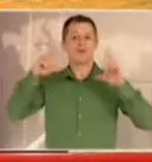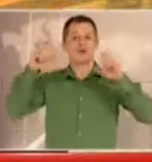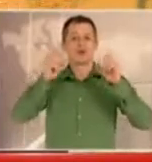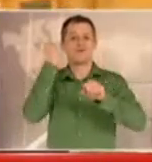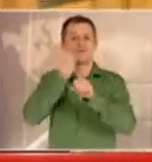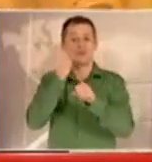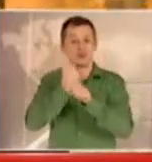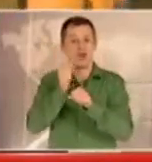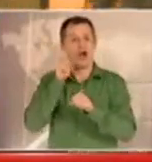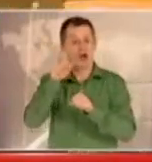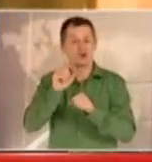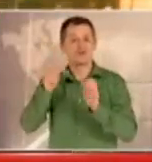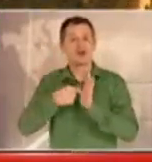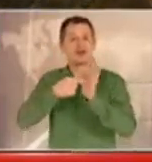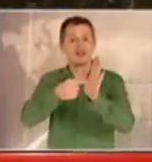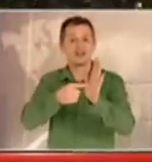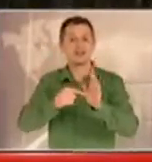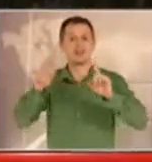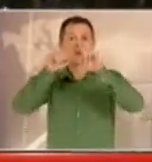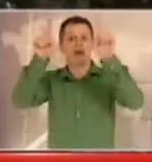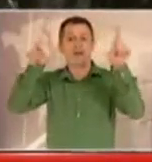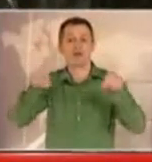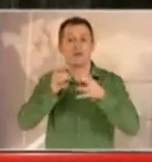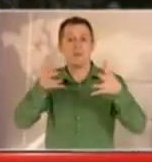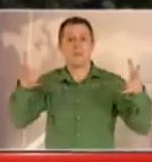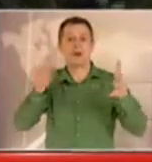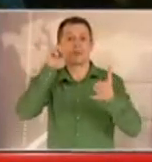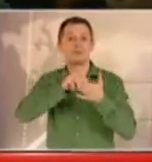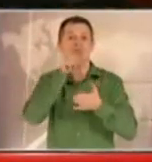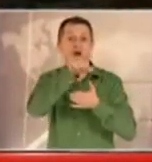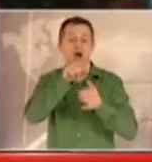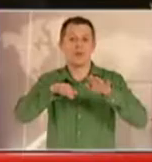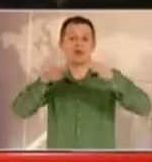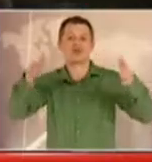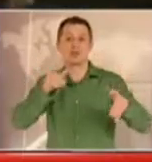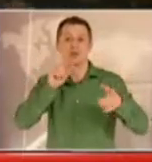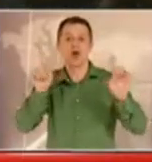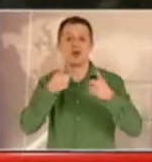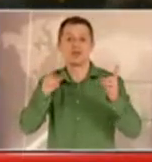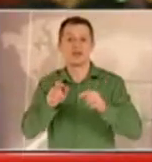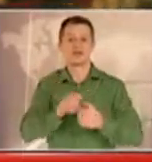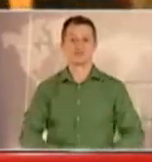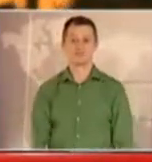făcut și care au fost proiectate pe ecranul uriaș al scenei amplasate acolo.